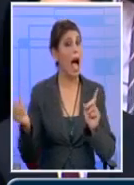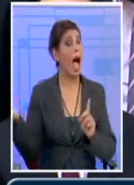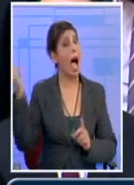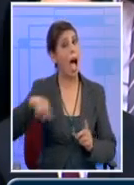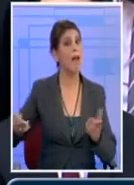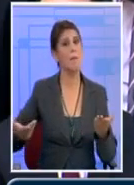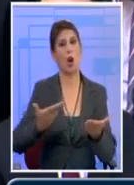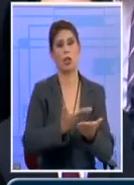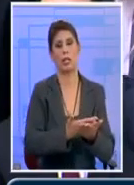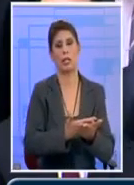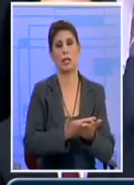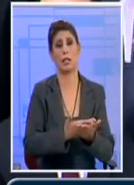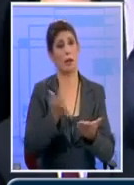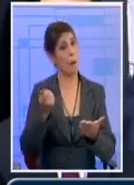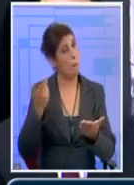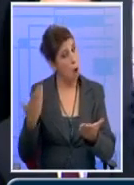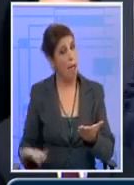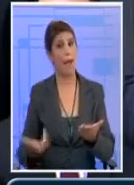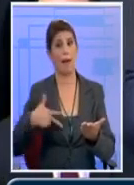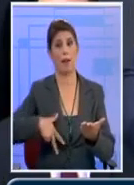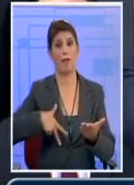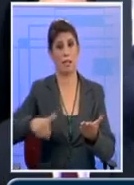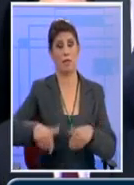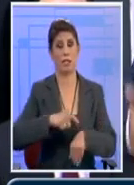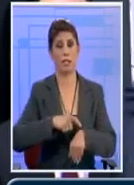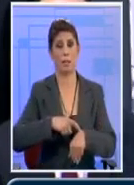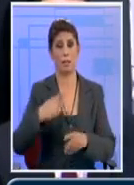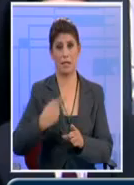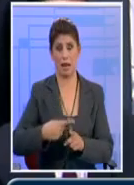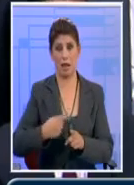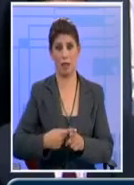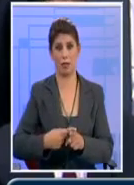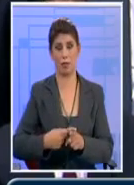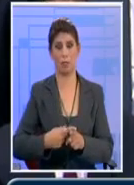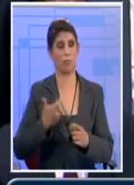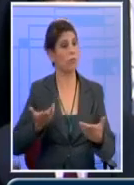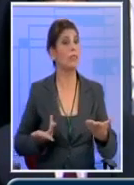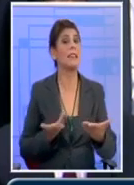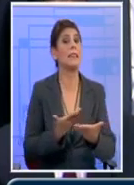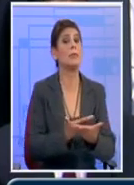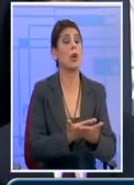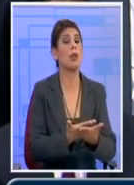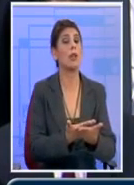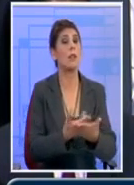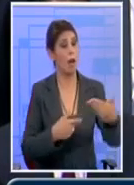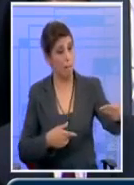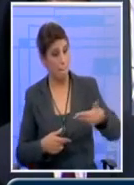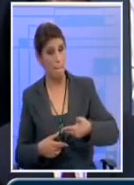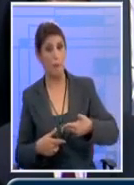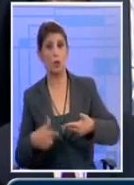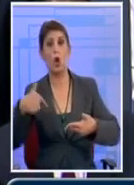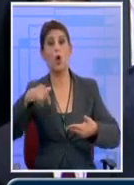οποία κάνει η κυβέρνηση αυτή τη στιγμή της Ελλάδος απέναντι στην πρόταση του